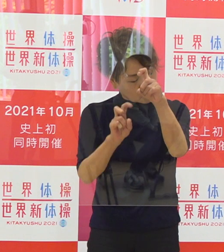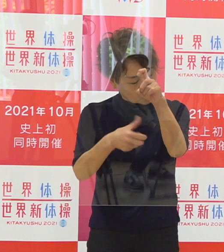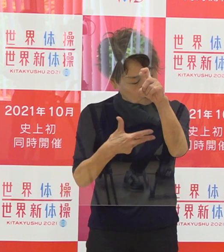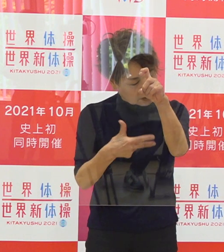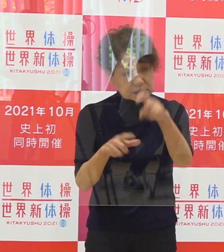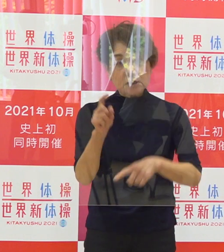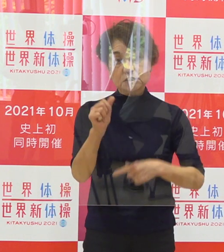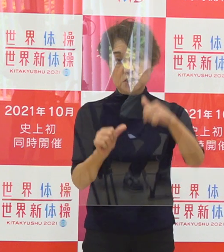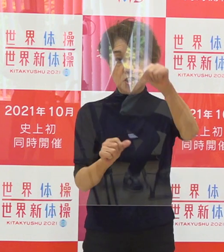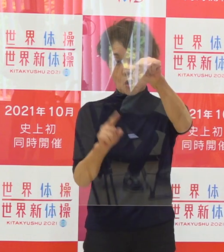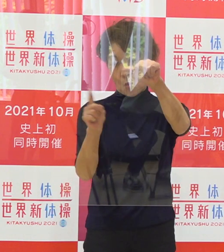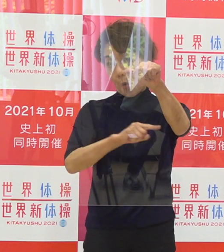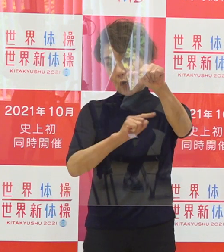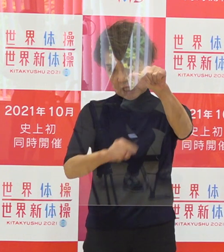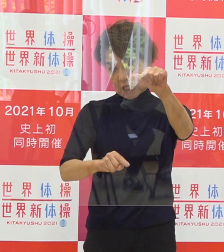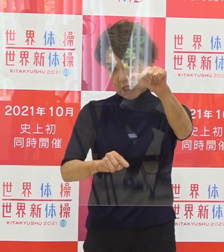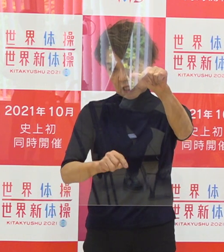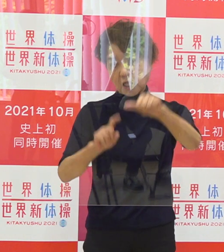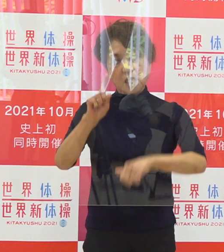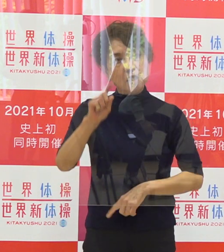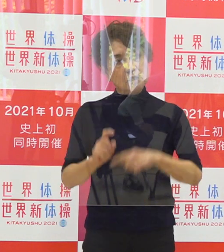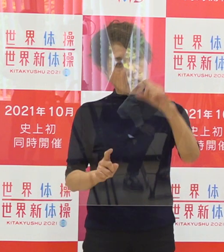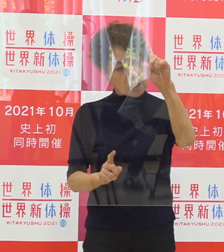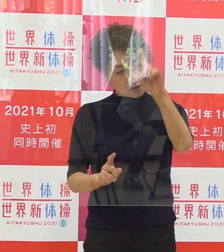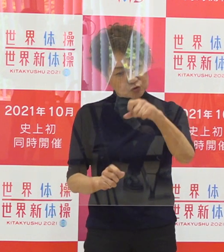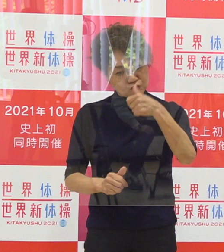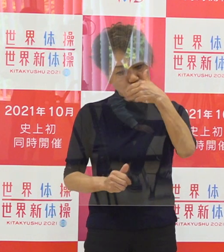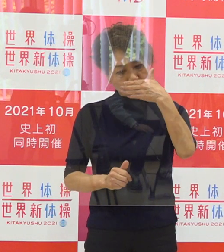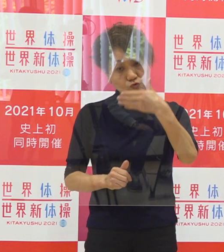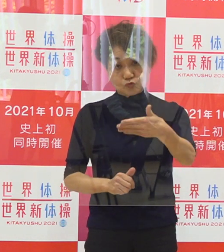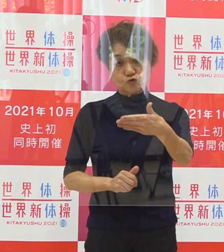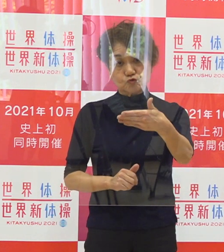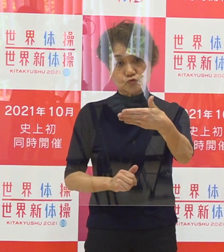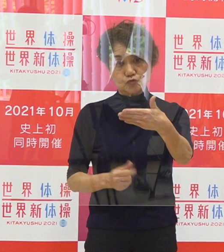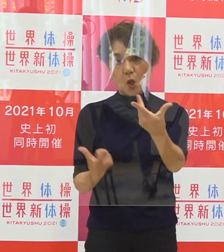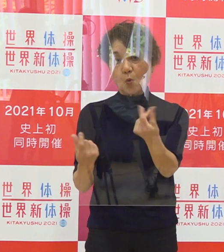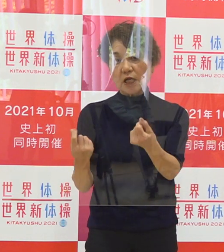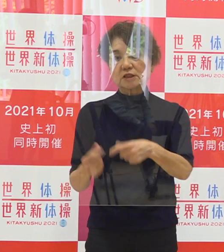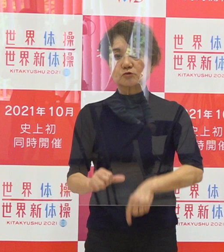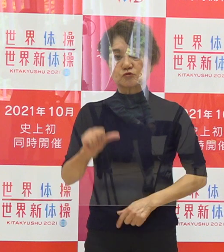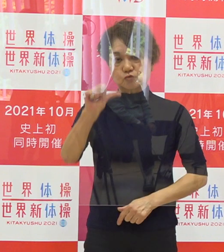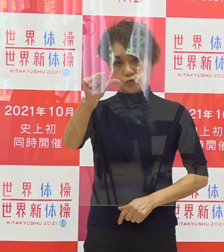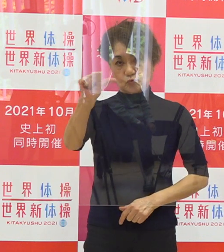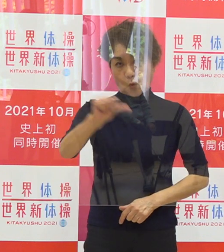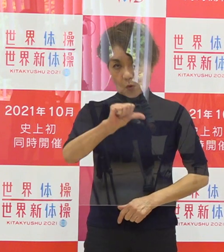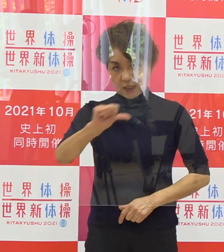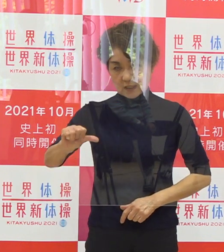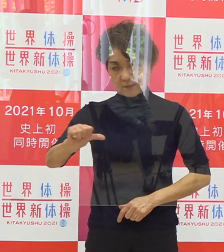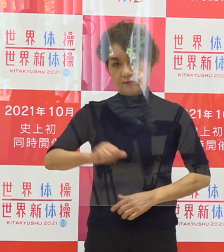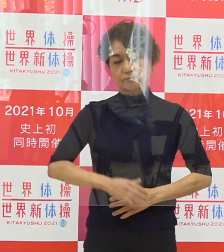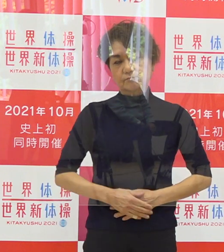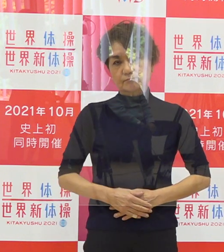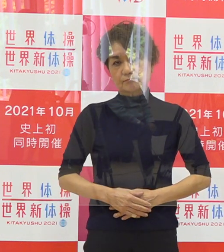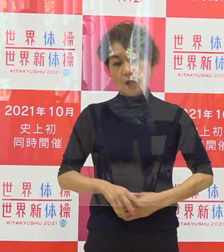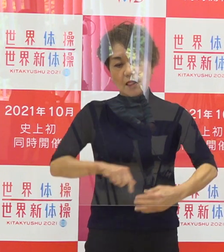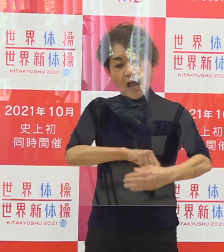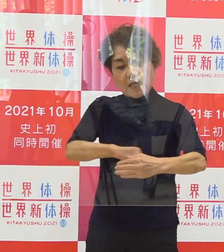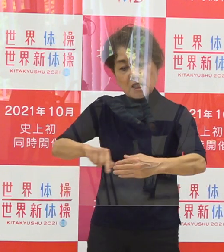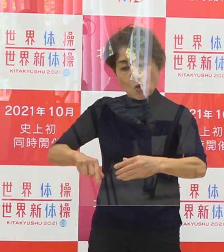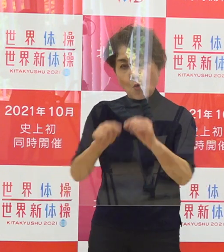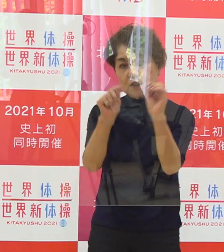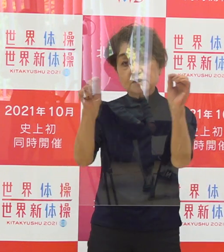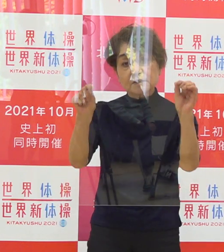名、そして19日、こちらも同じく5名で、この内容につきまし